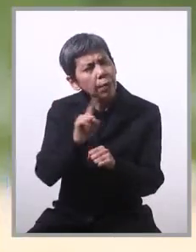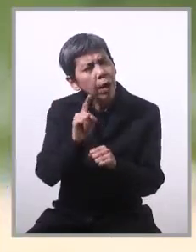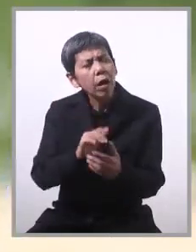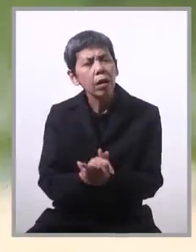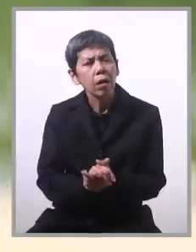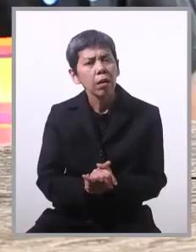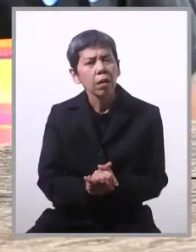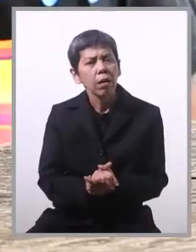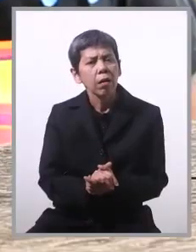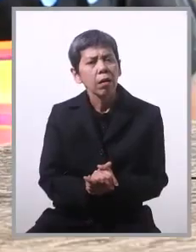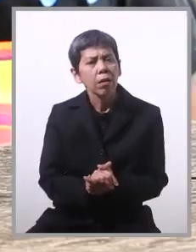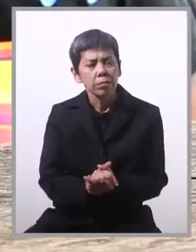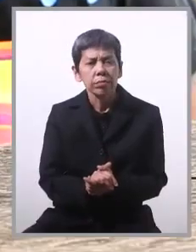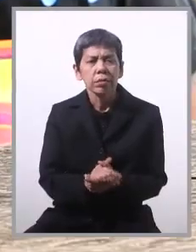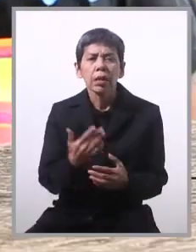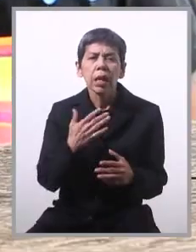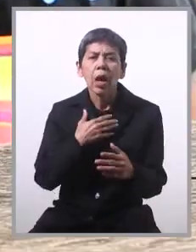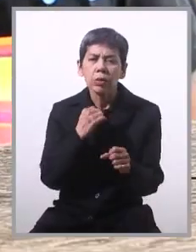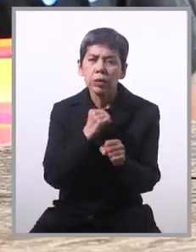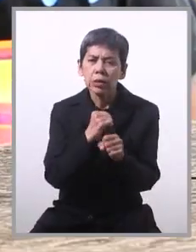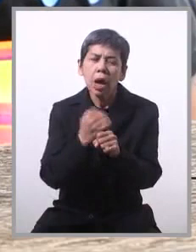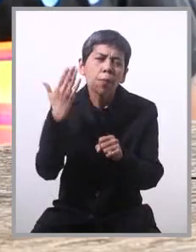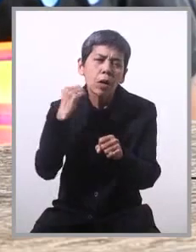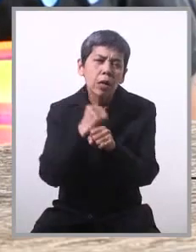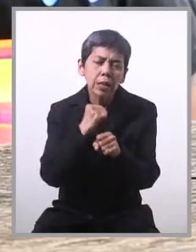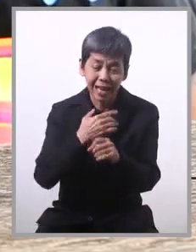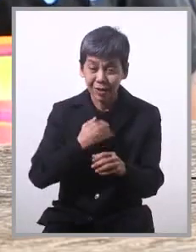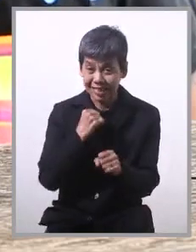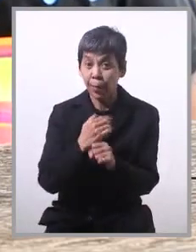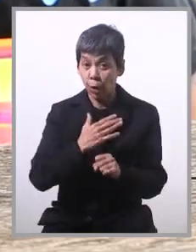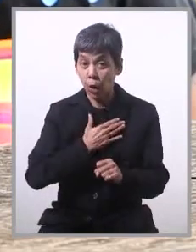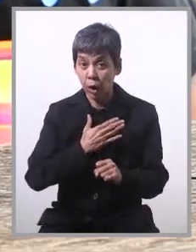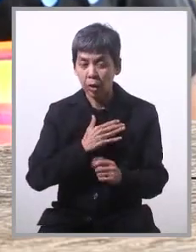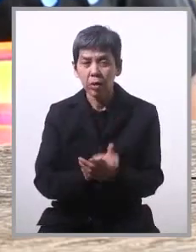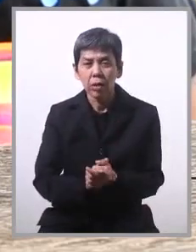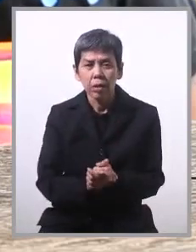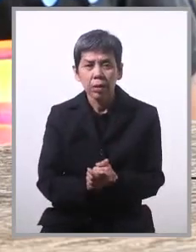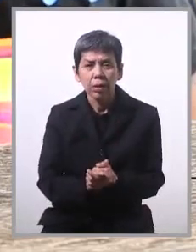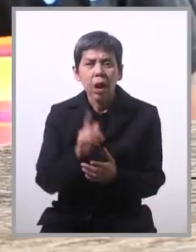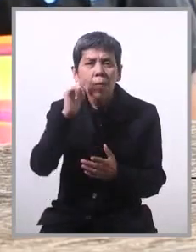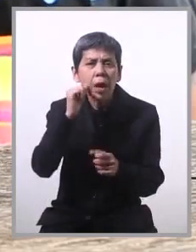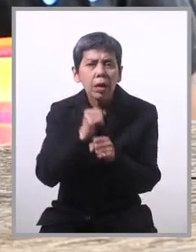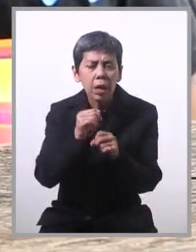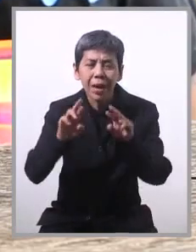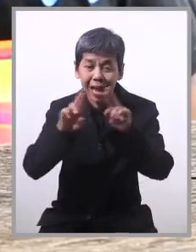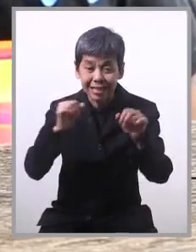ที่นี ่ก็งานน้อยงานที่ทำอยู ่ สิงานน้อยลง